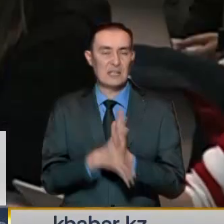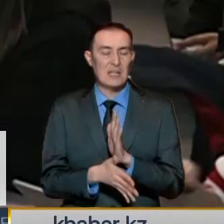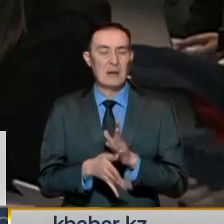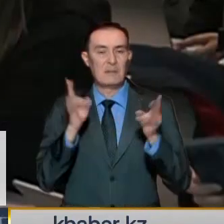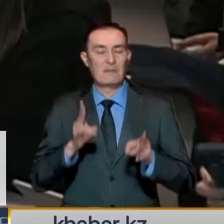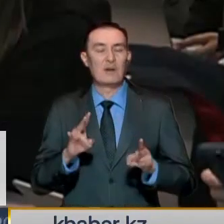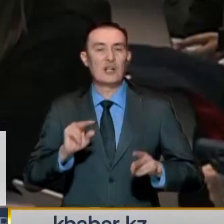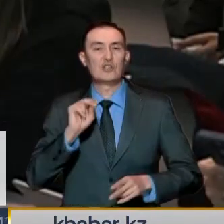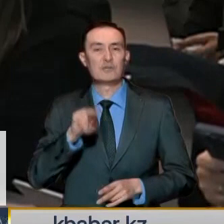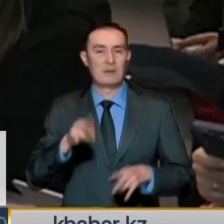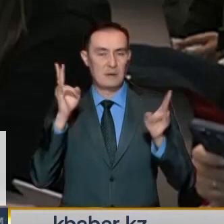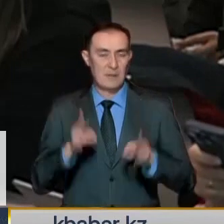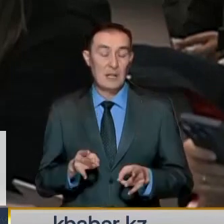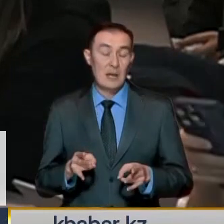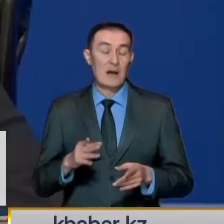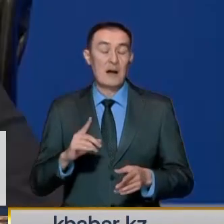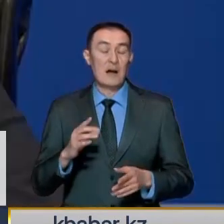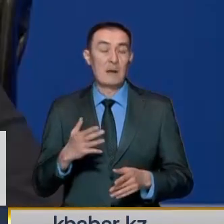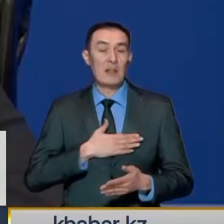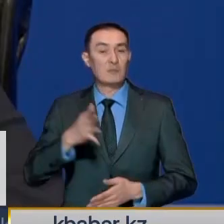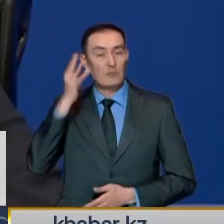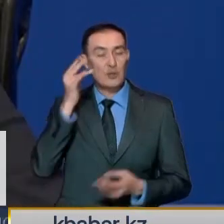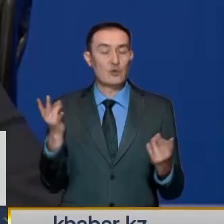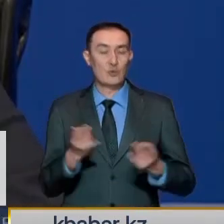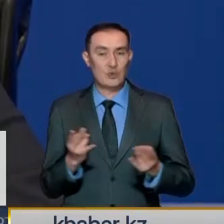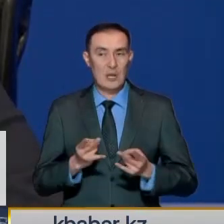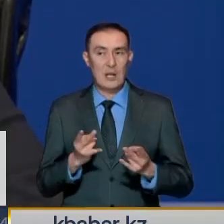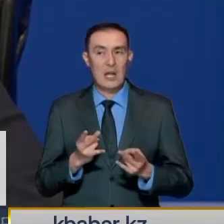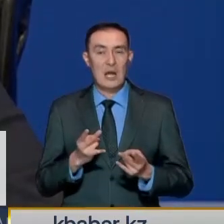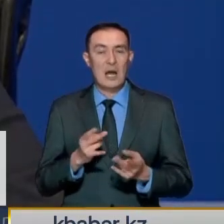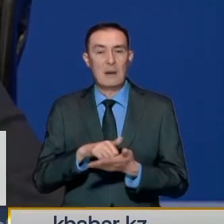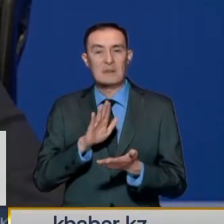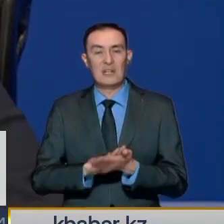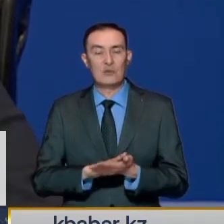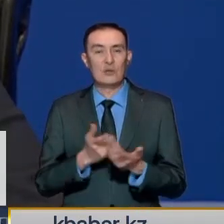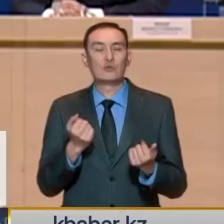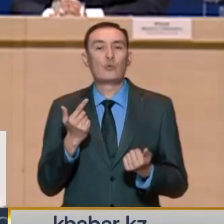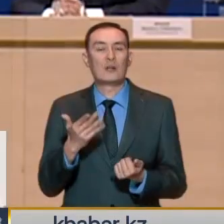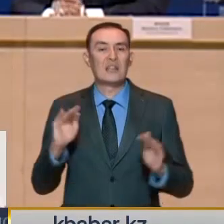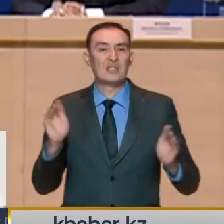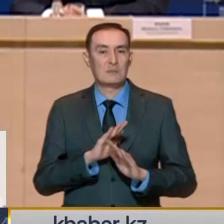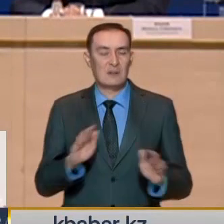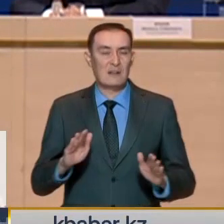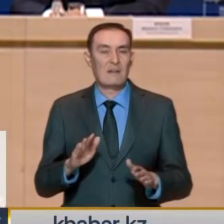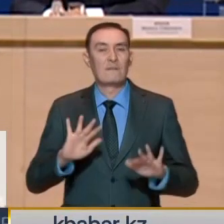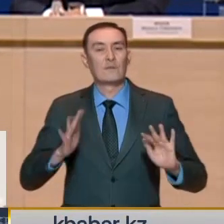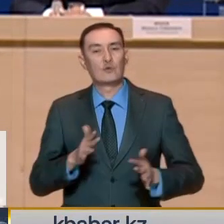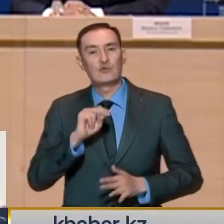от чрезвычайных ситуаций. В первую очередь, по нашему мнению, необходимо определить неиснижаемый остаток резерва на случай